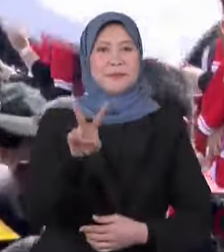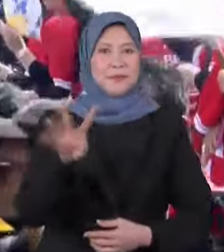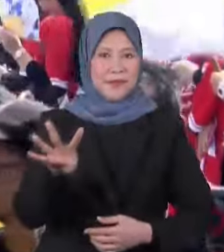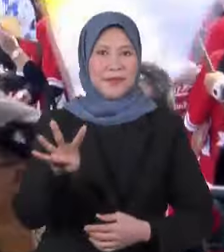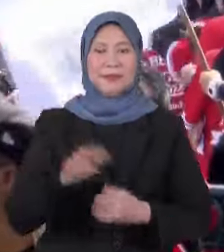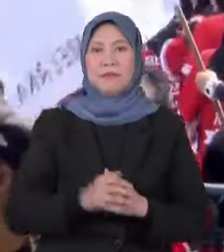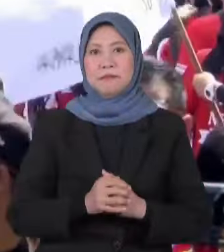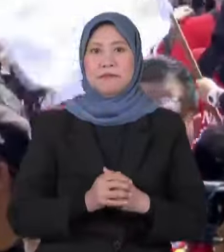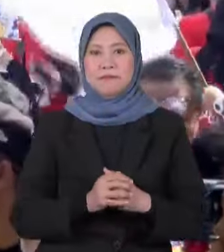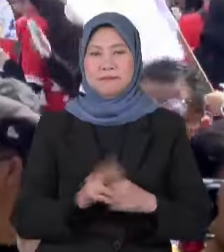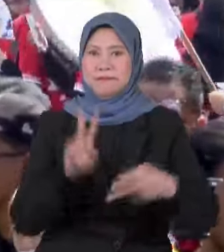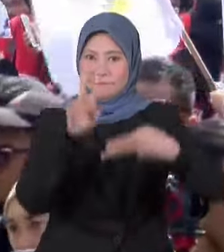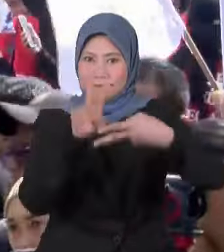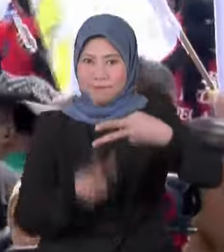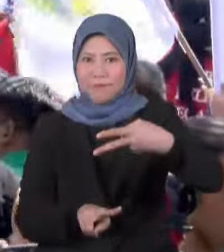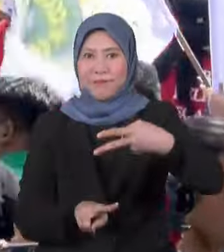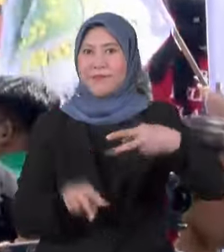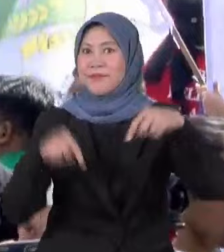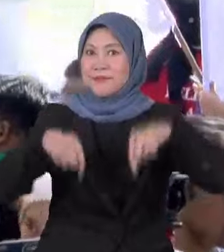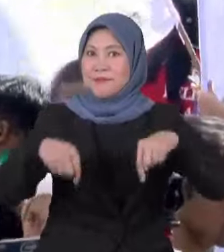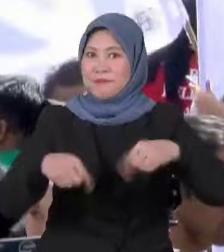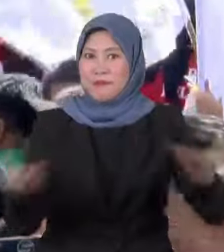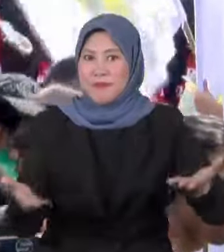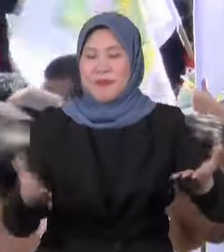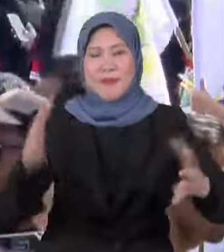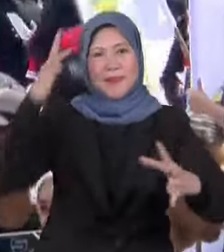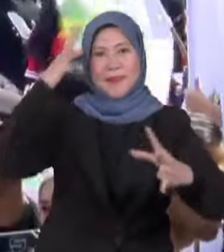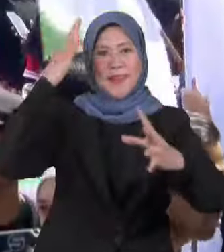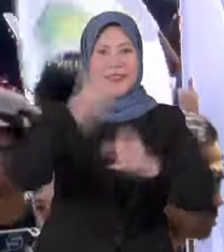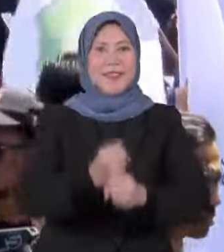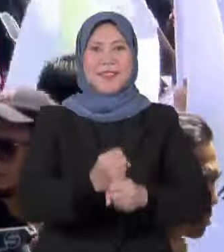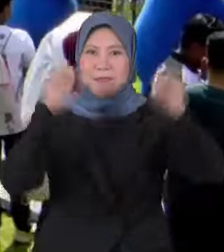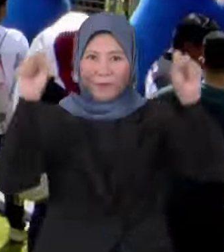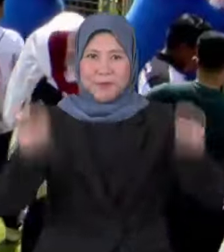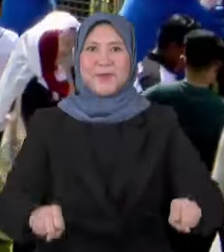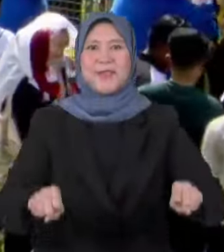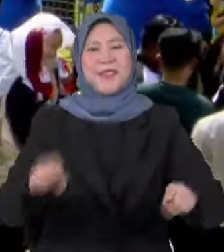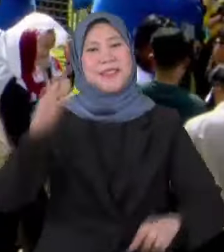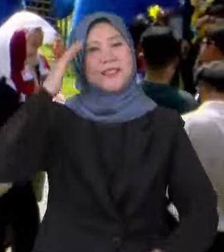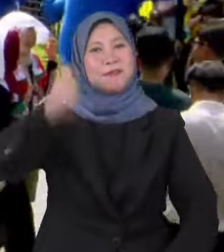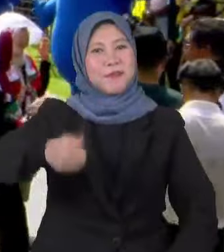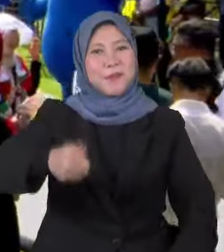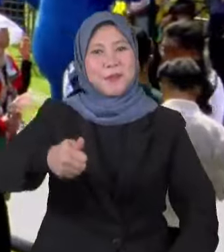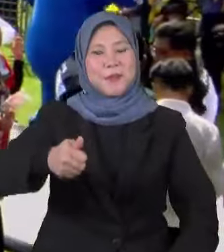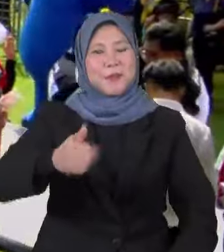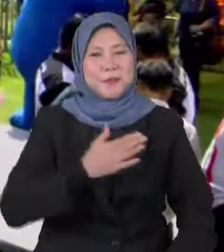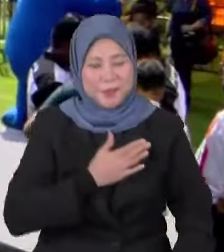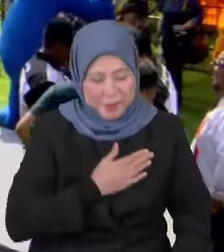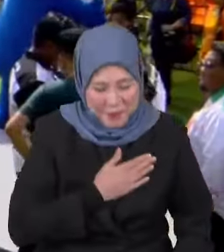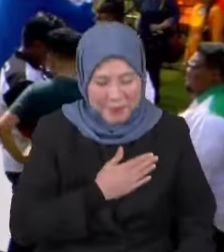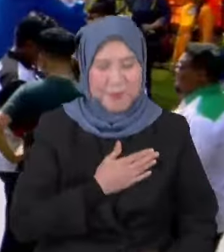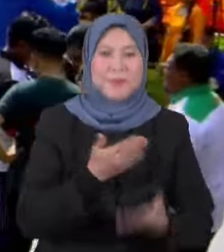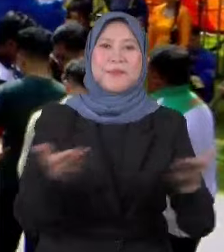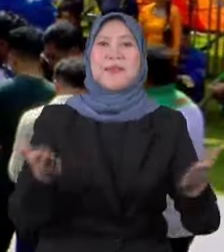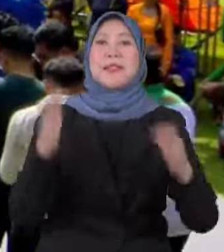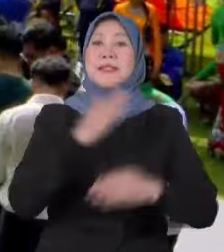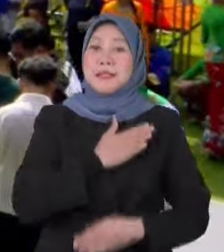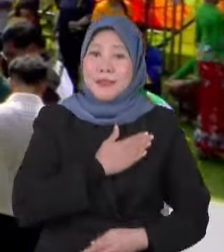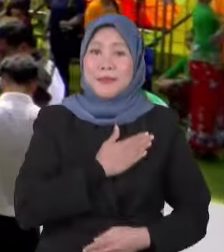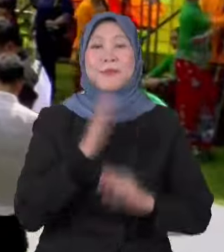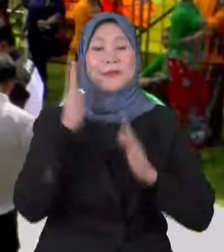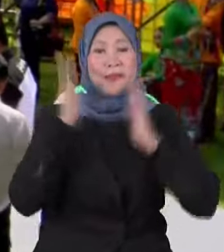2024. Dan jangan lupa hashtag kita pada hari ini adalah Yakin Boleh. Assalamualaikum, salam sejahtera dan salam Malaysia